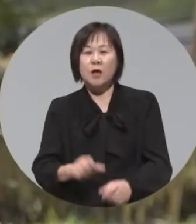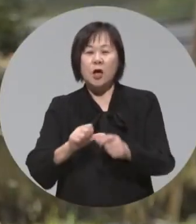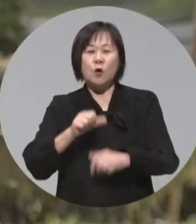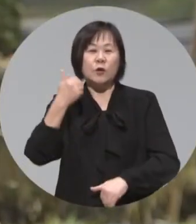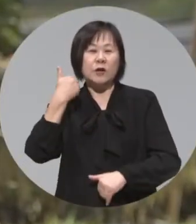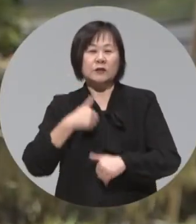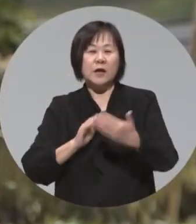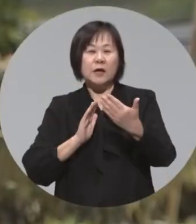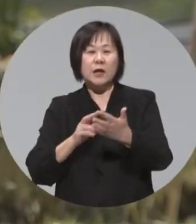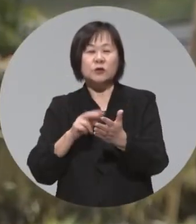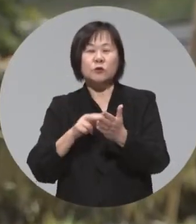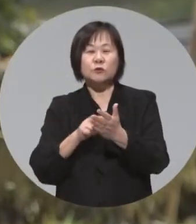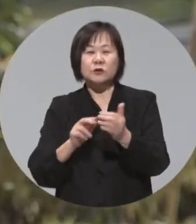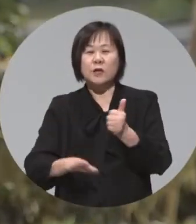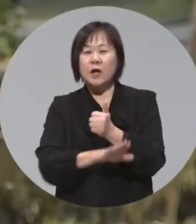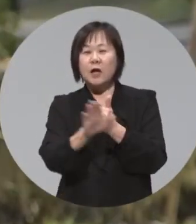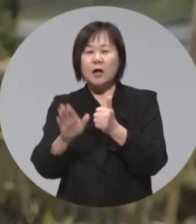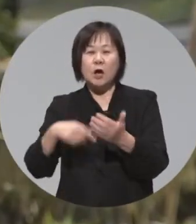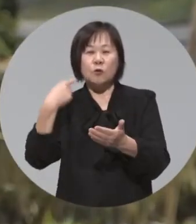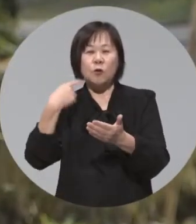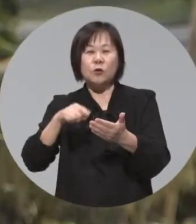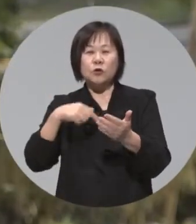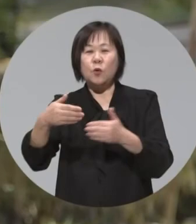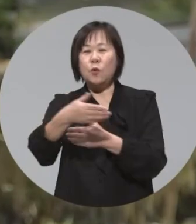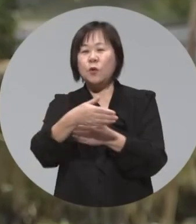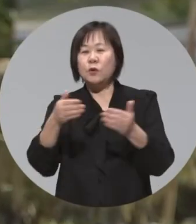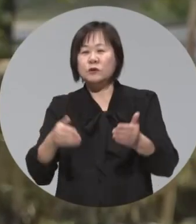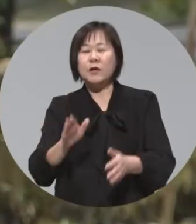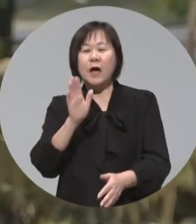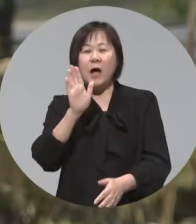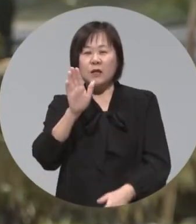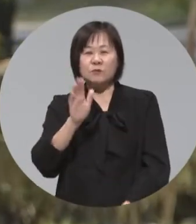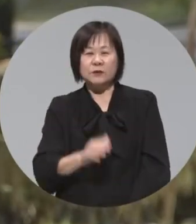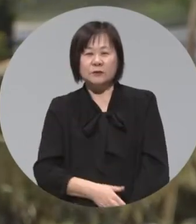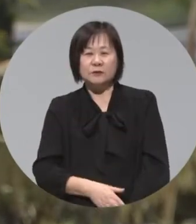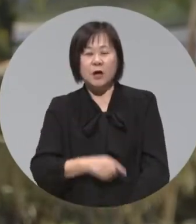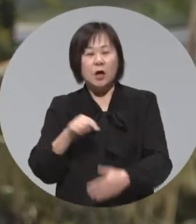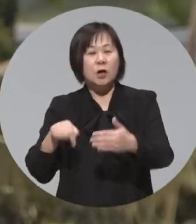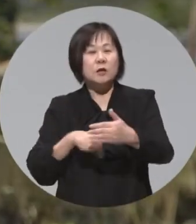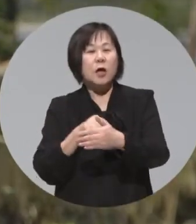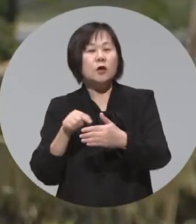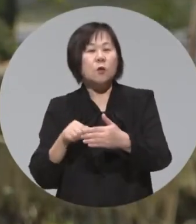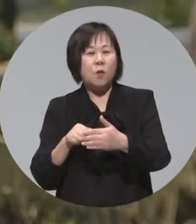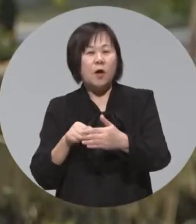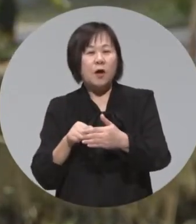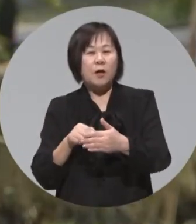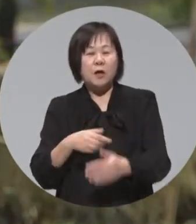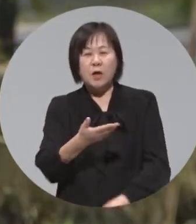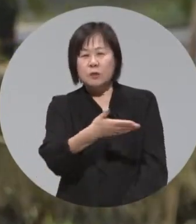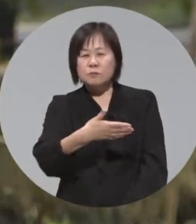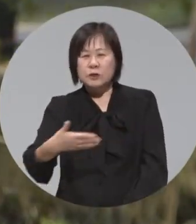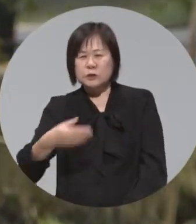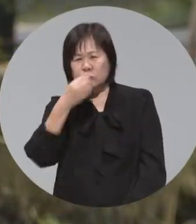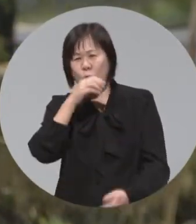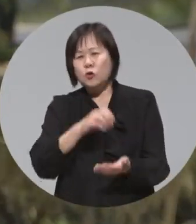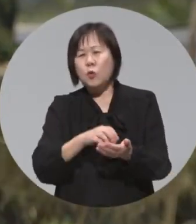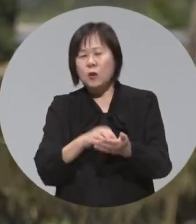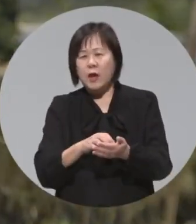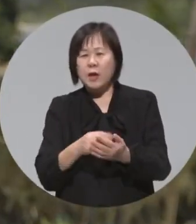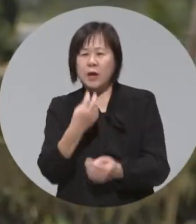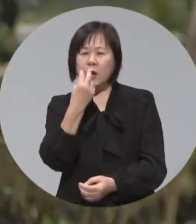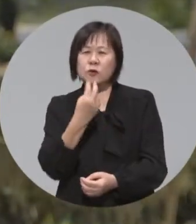対象とした環境教室を実施しております。で、内容としては水の汚れ、空気の汚